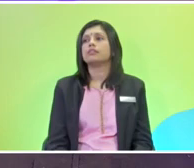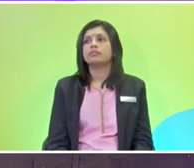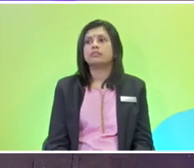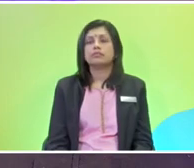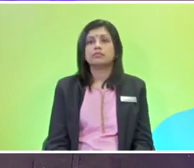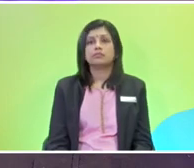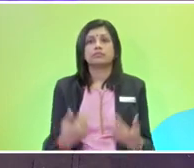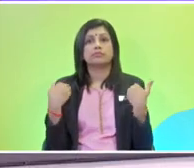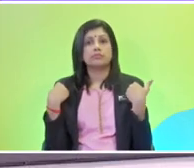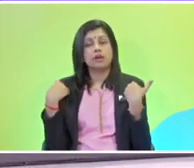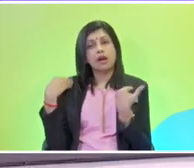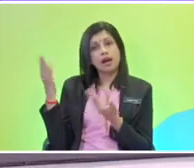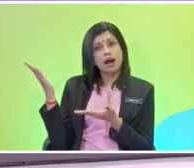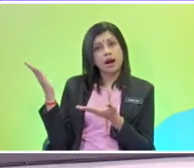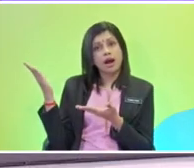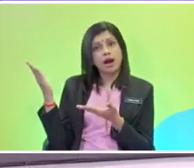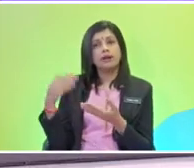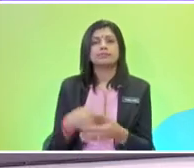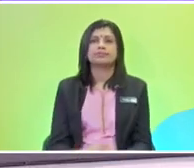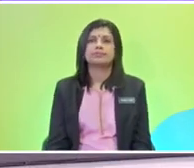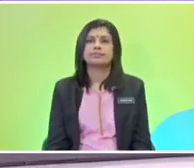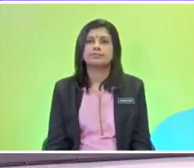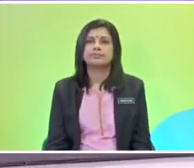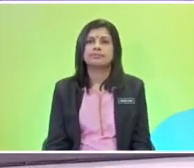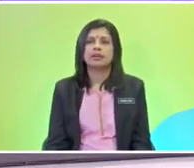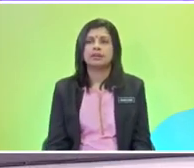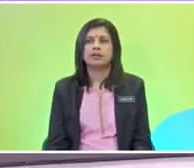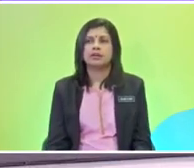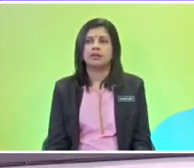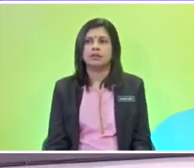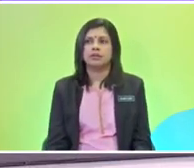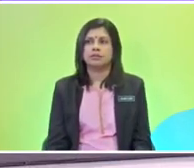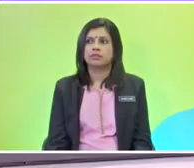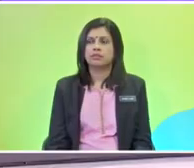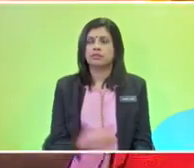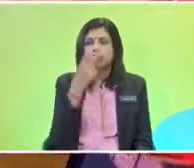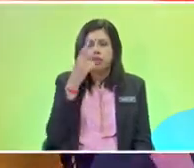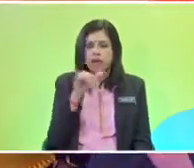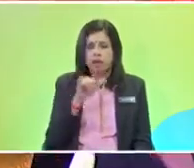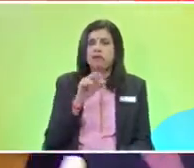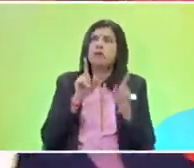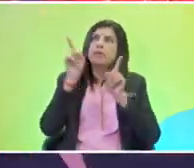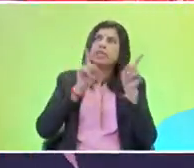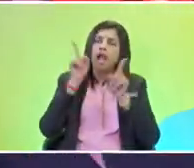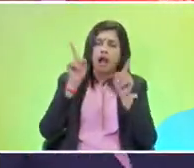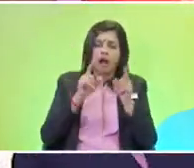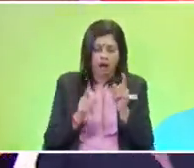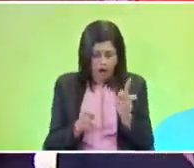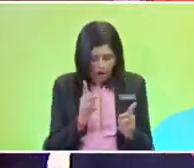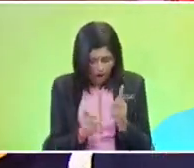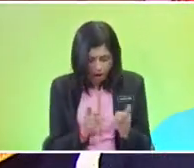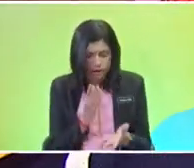Ini pula murid-murid. Ini macam bintang cikgu. Ya, betul. Kalau kita potong ni dia